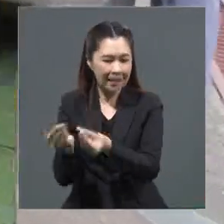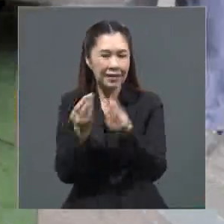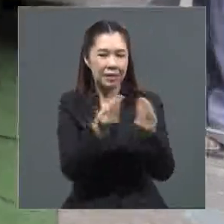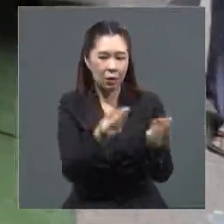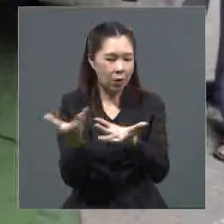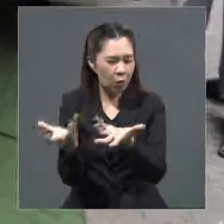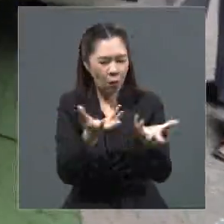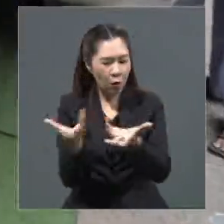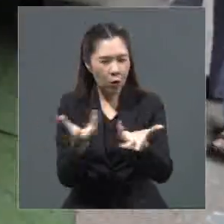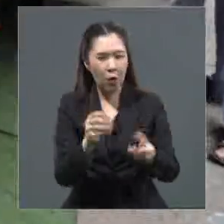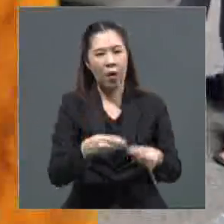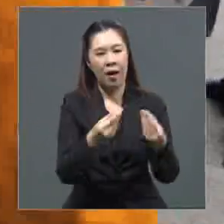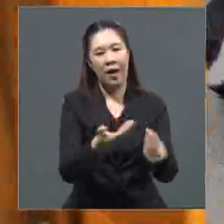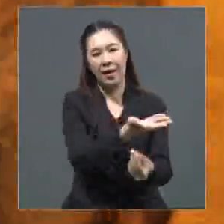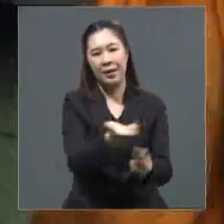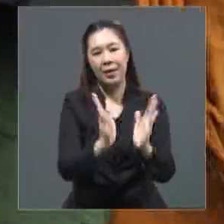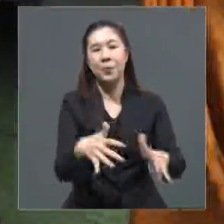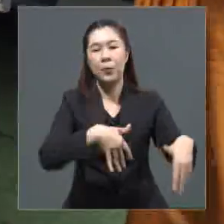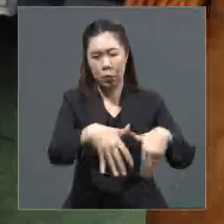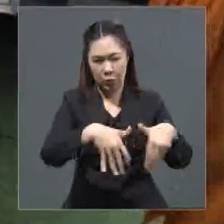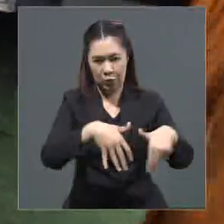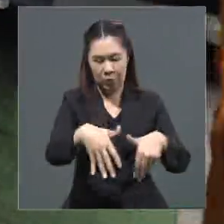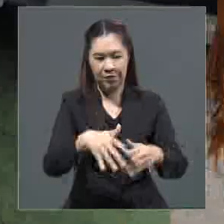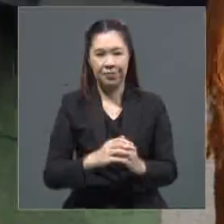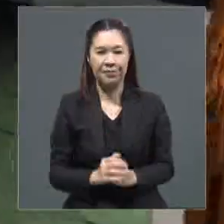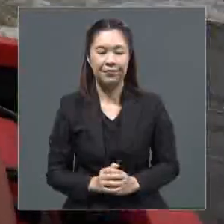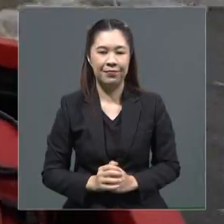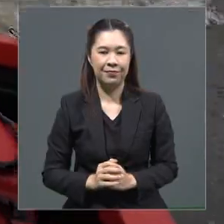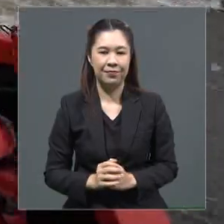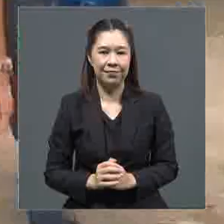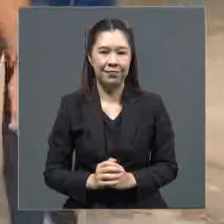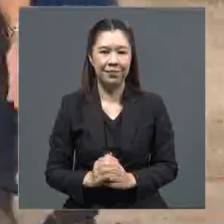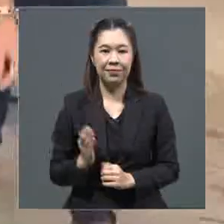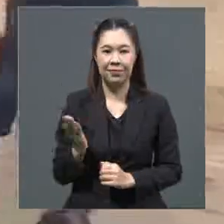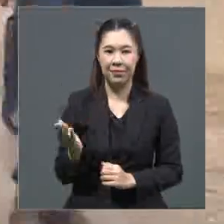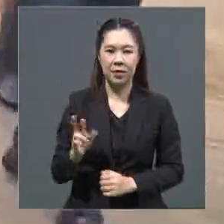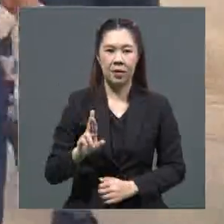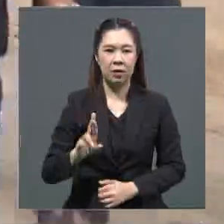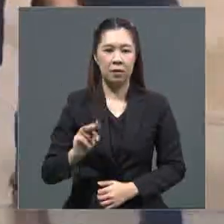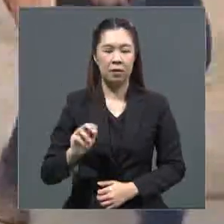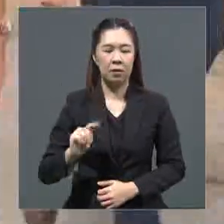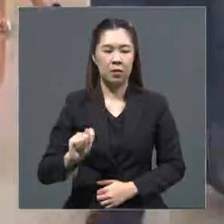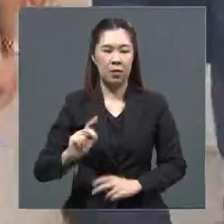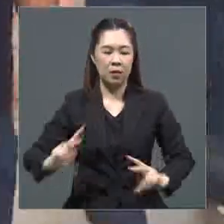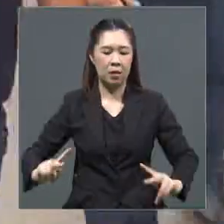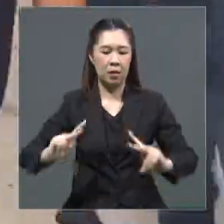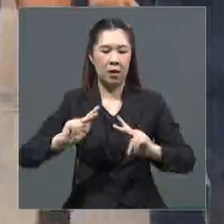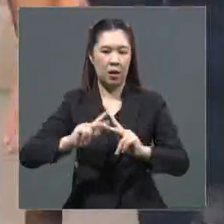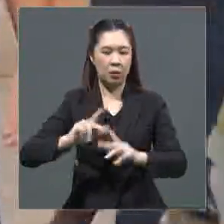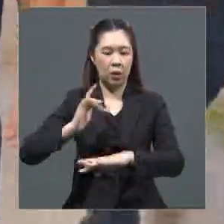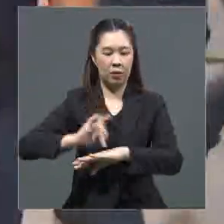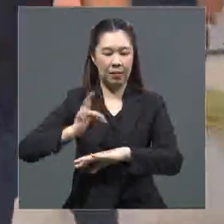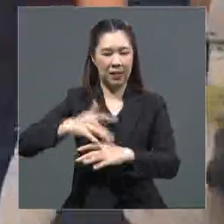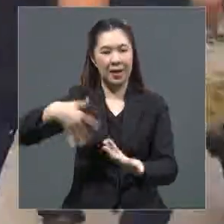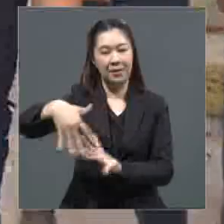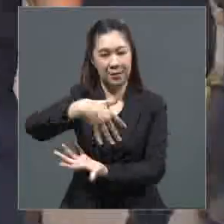ช่วยเหลือให้กับบรรดาผู้ประสบภัยนะครับส่วนทางด้านคุณเฉลิมชัยศรีอ่อนครับรัฐมนตรีว่าการกระทรวงทรัพยากรธรรมชาติ